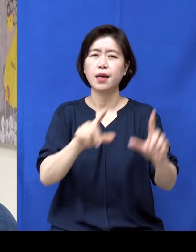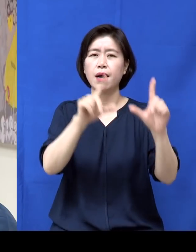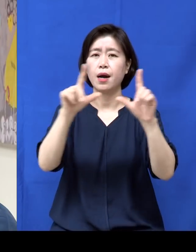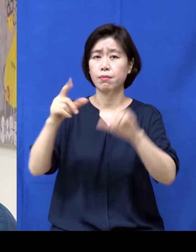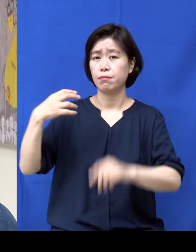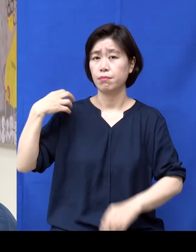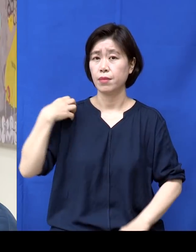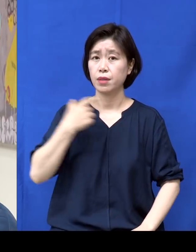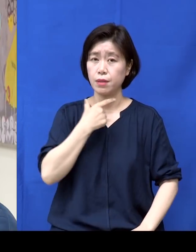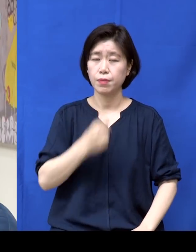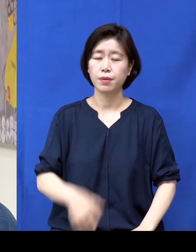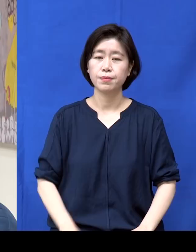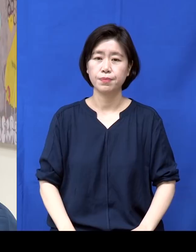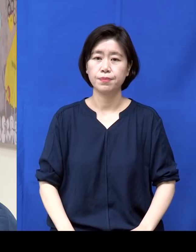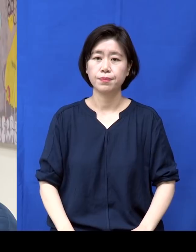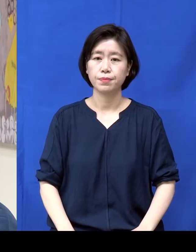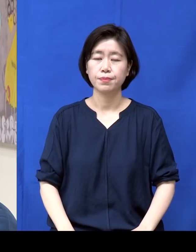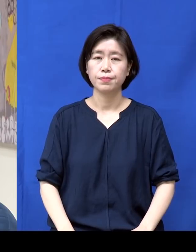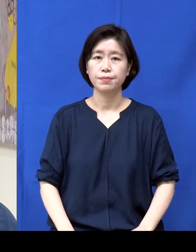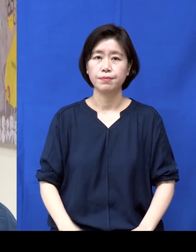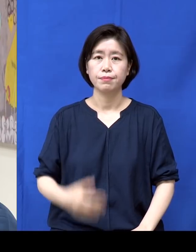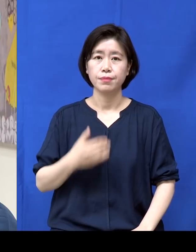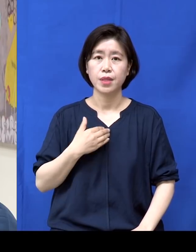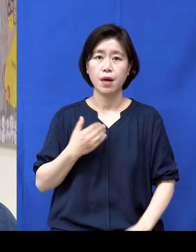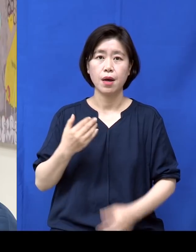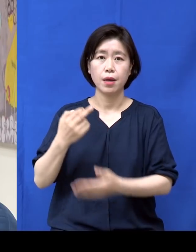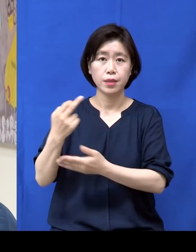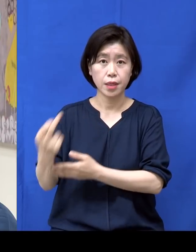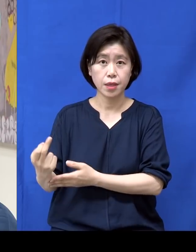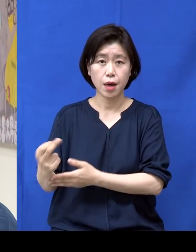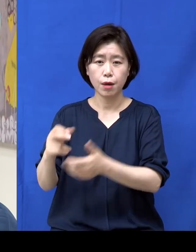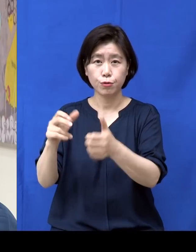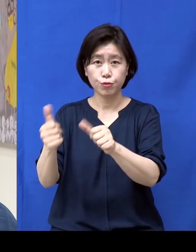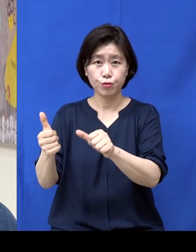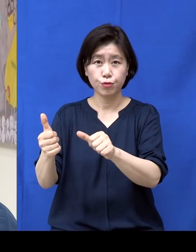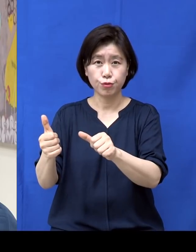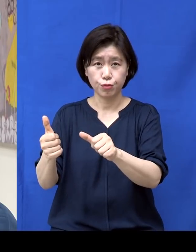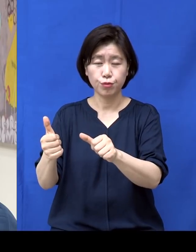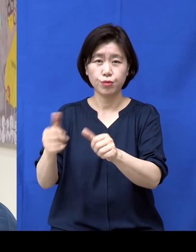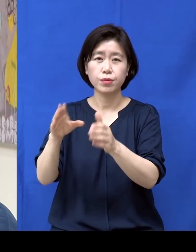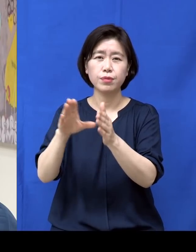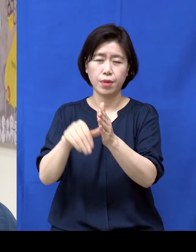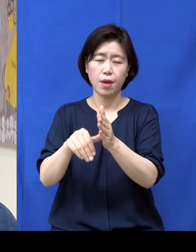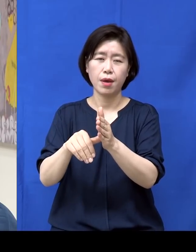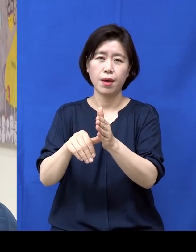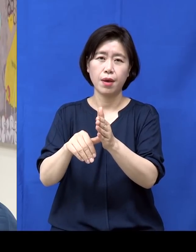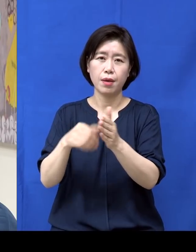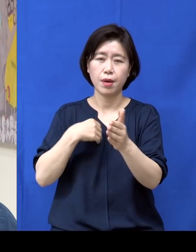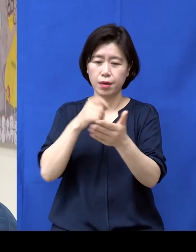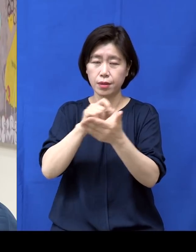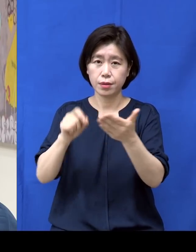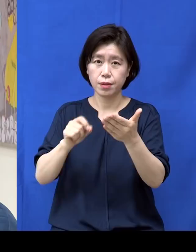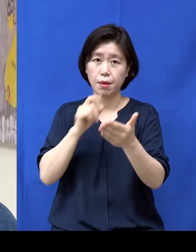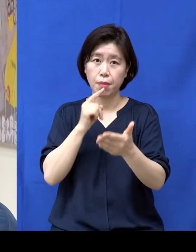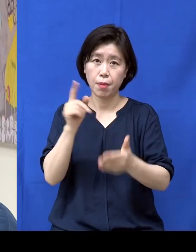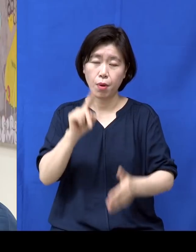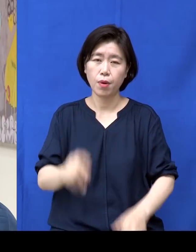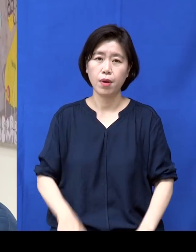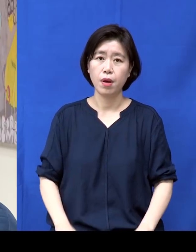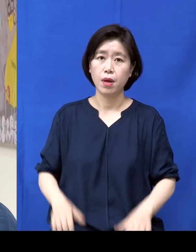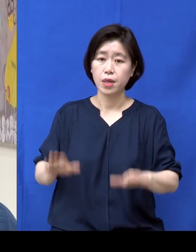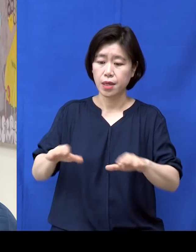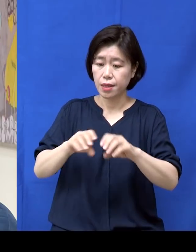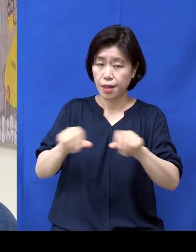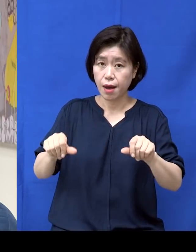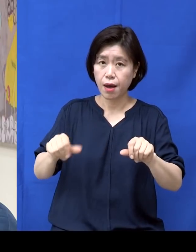예배 때 추도사에서 조사에서 썼던 얘기인데 네. 내가 이 땅에서는 너의 선생이고 선배였지만 예. 천국에서 다시